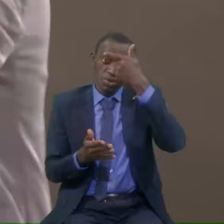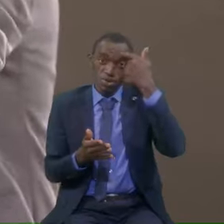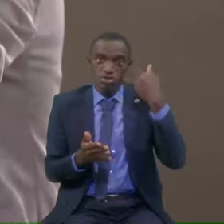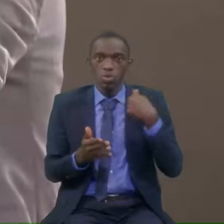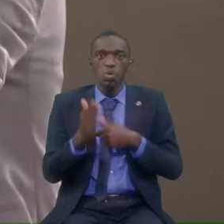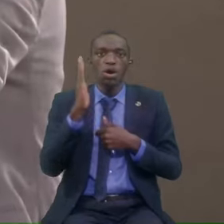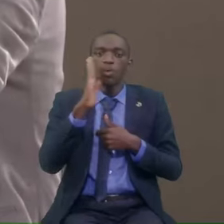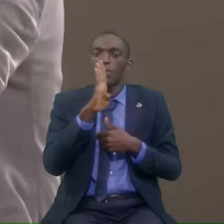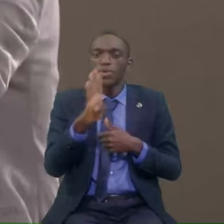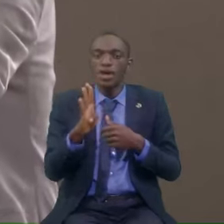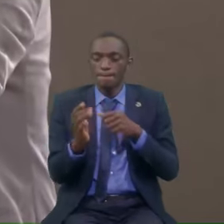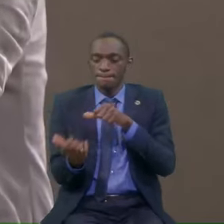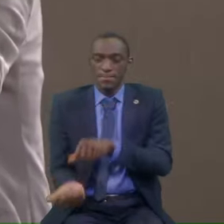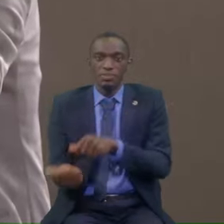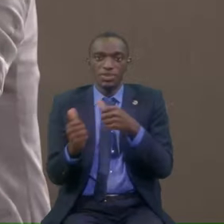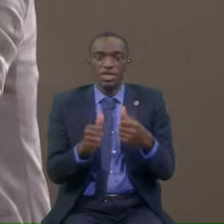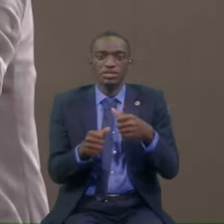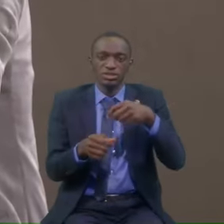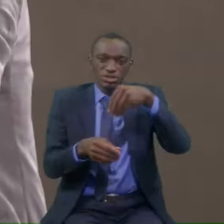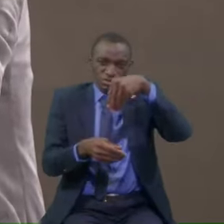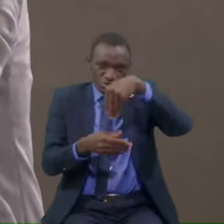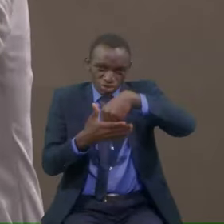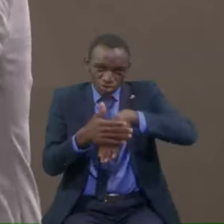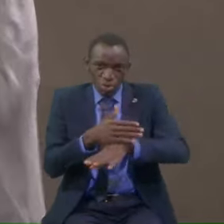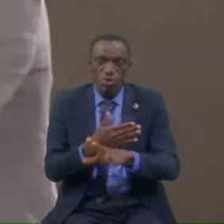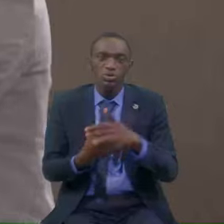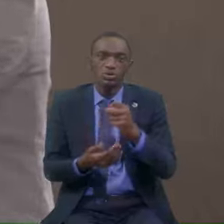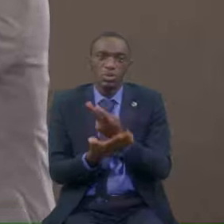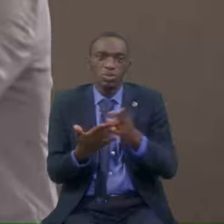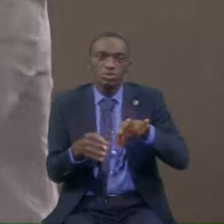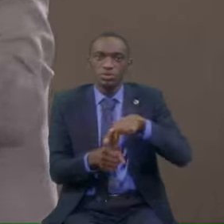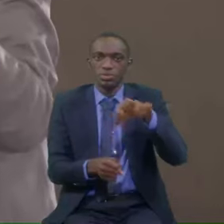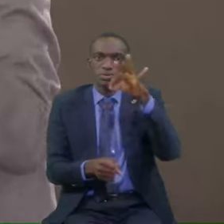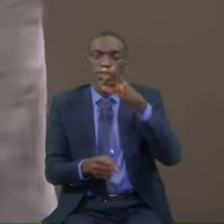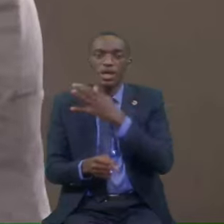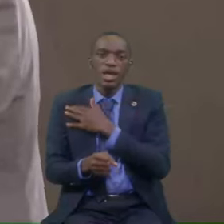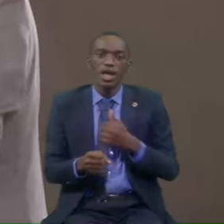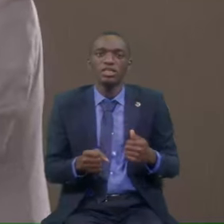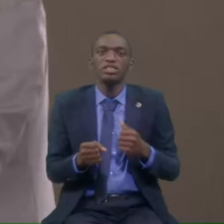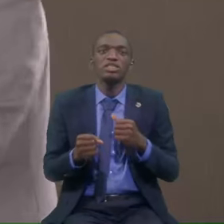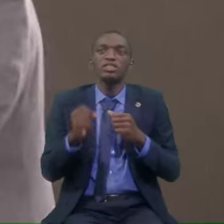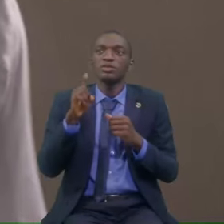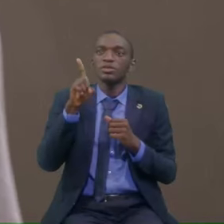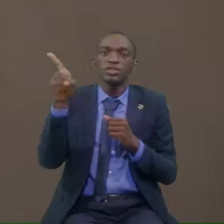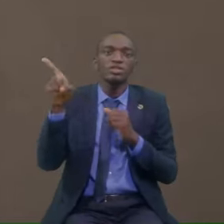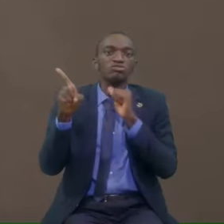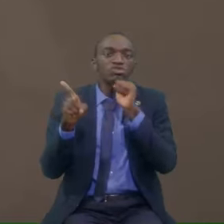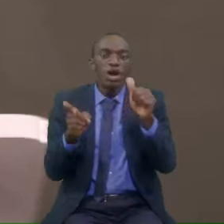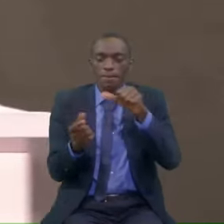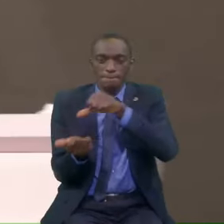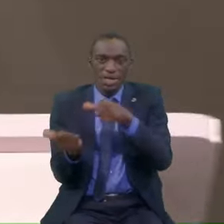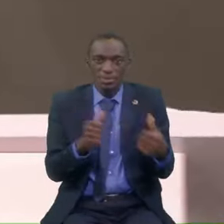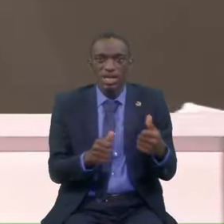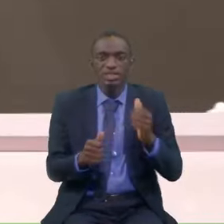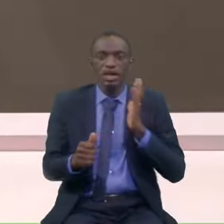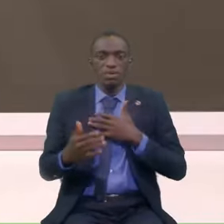Parce que nous devons être baptisés dans le Saint-Esprit. Et ce n'est pas notre corps